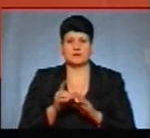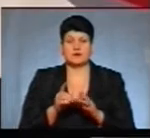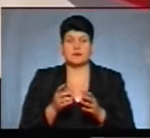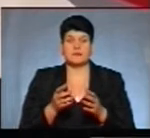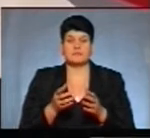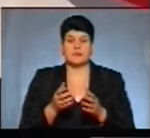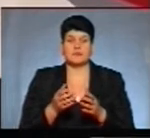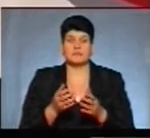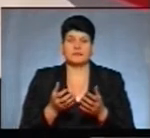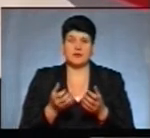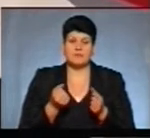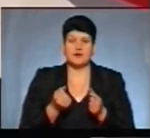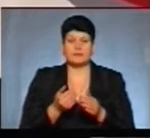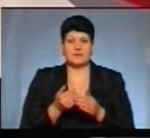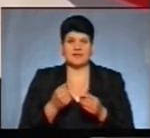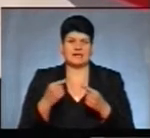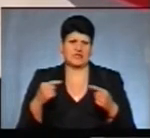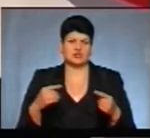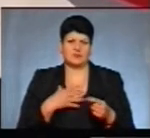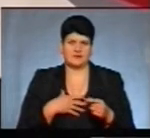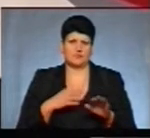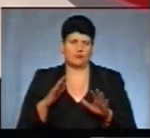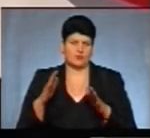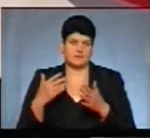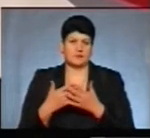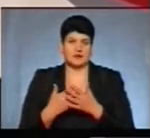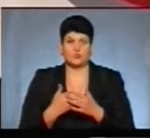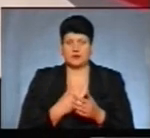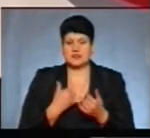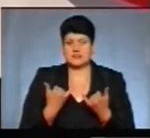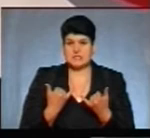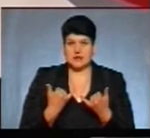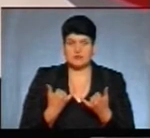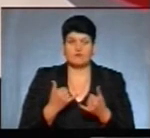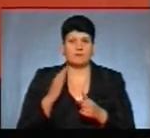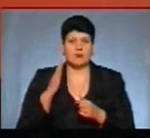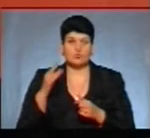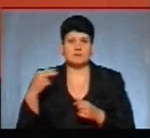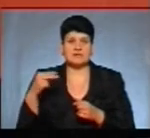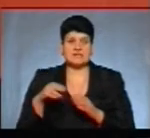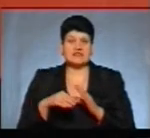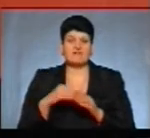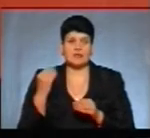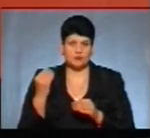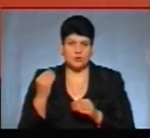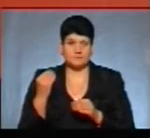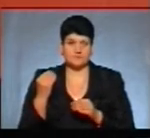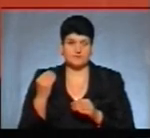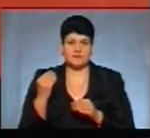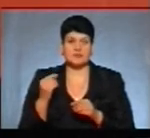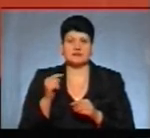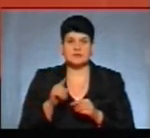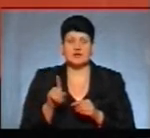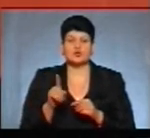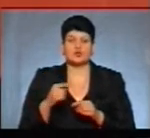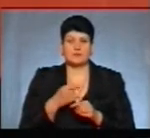перед якимось певними іншими важливими подіями, наприклад, як в нас зараз майбутні президентські вибори, то за те, що ми мали